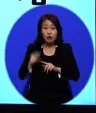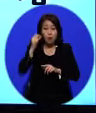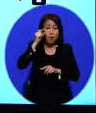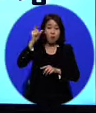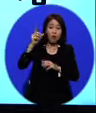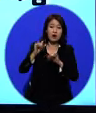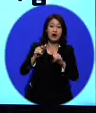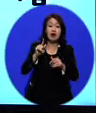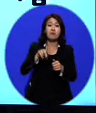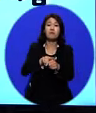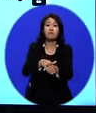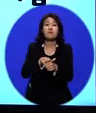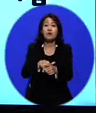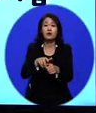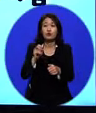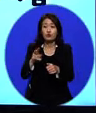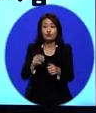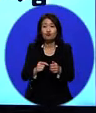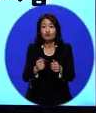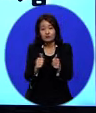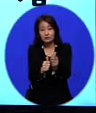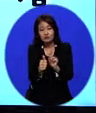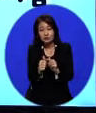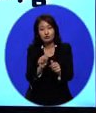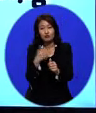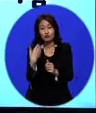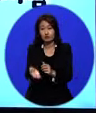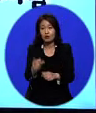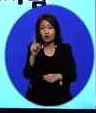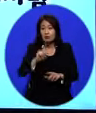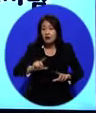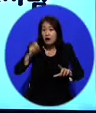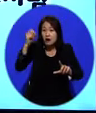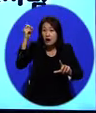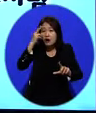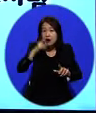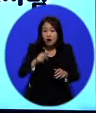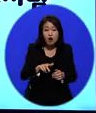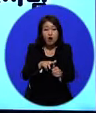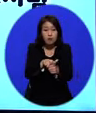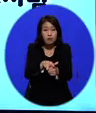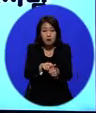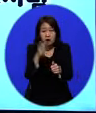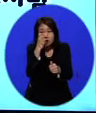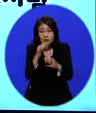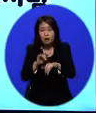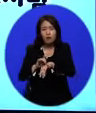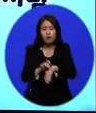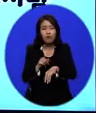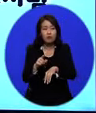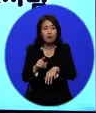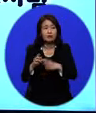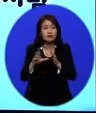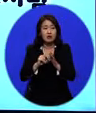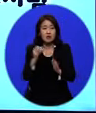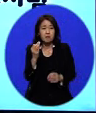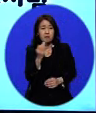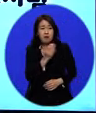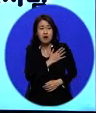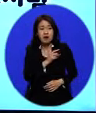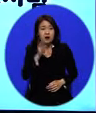그에게 한 마리의 말과 마부를 주었다. 어느 날 갑자기 마부가 사라졌다. 그러자 그